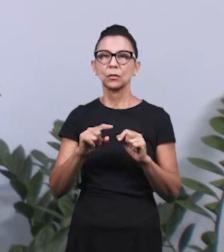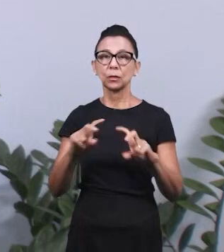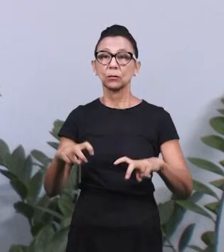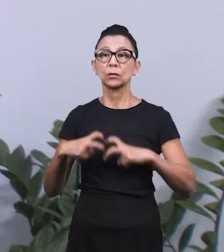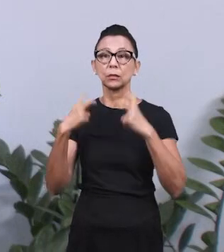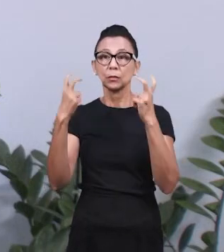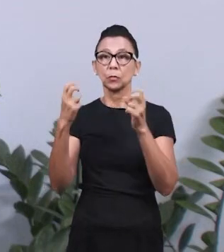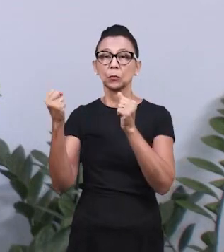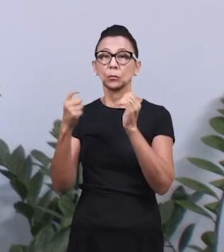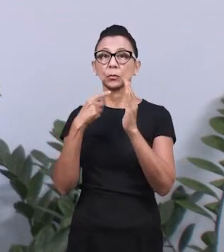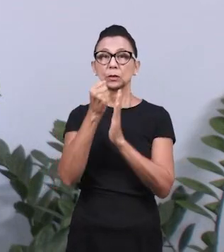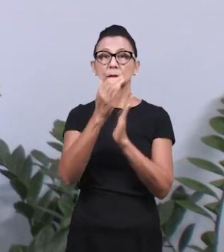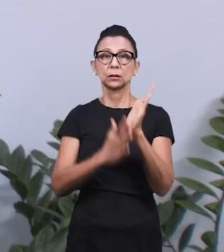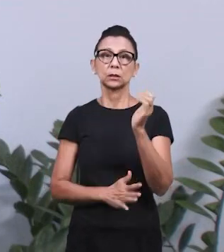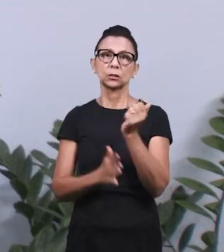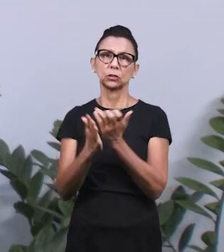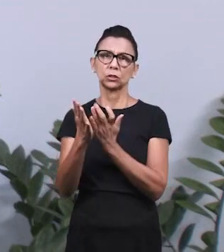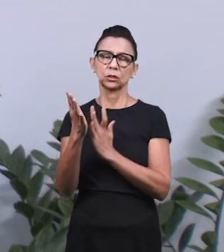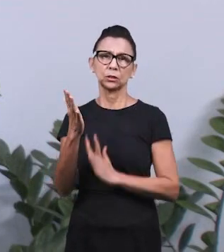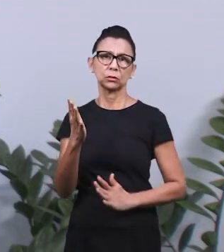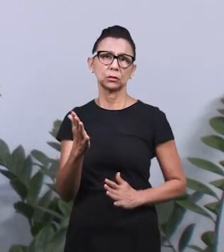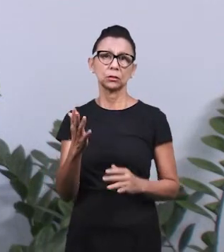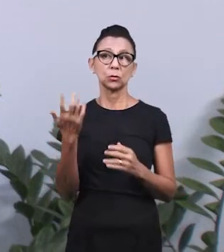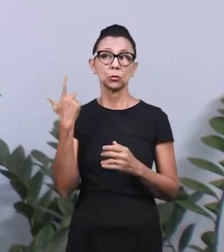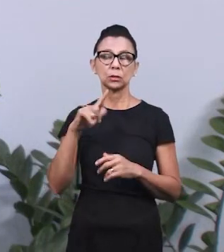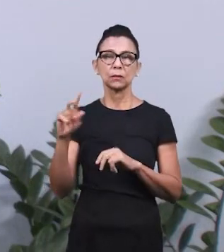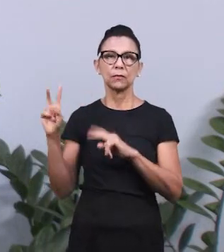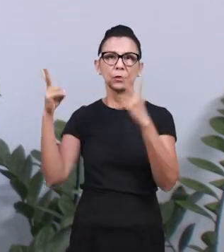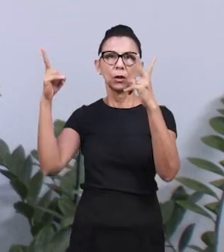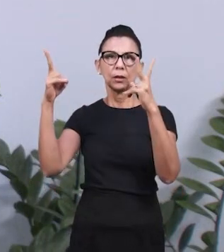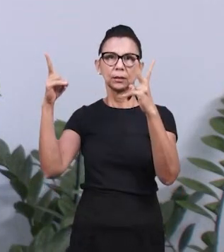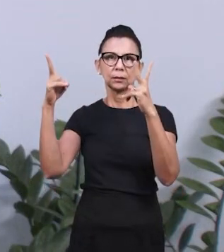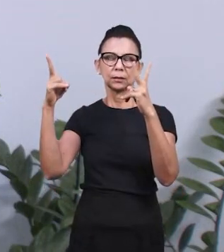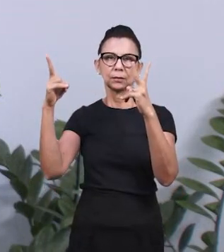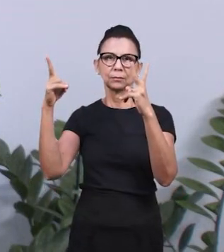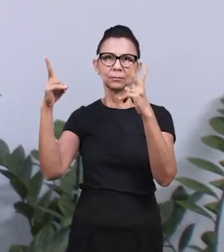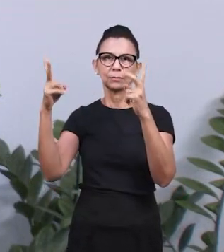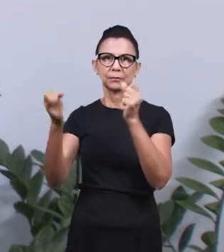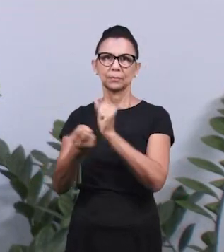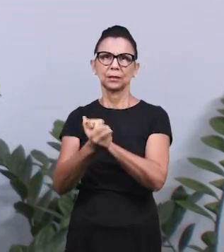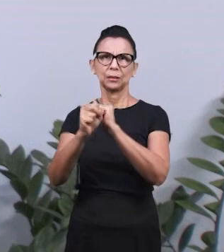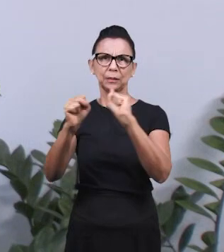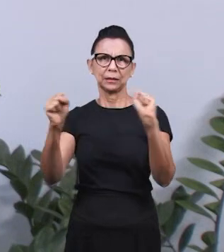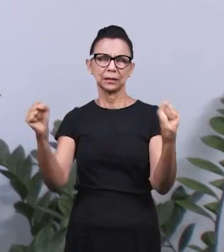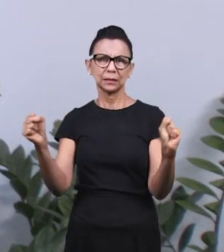ressource merveilleuse, nous avons des victoires, des délivrances, des